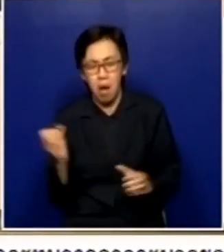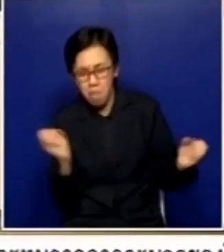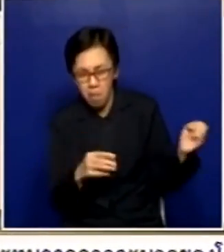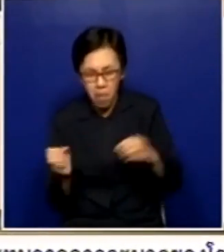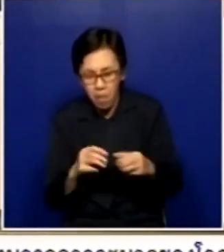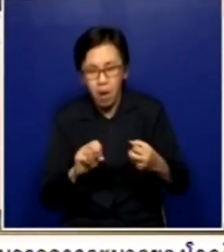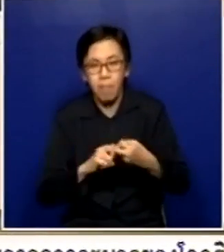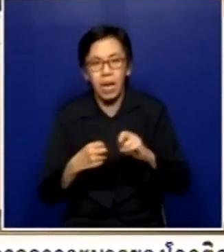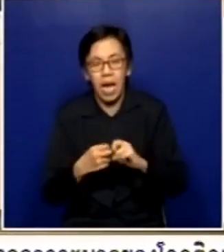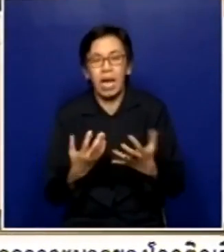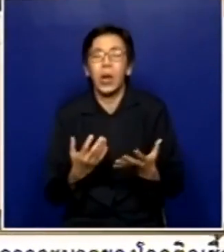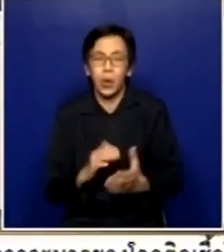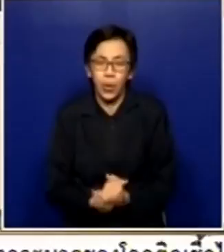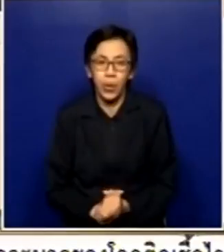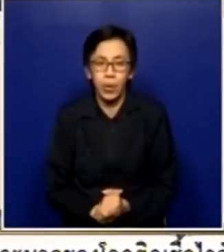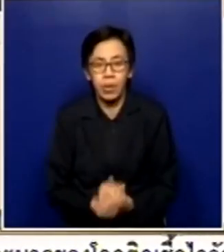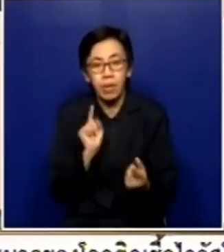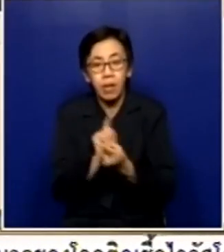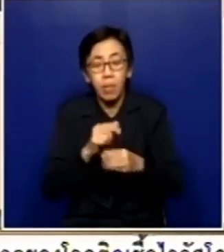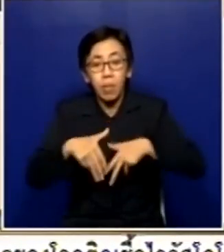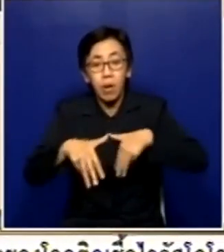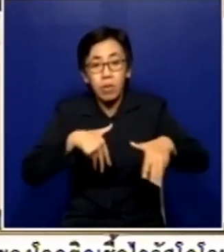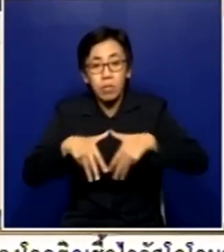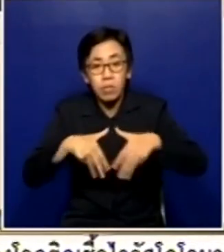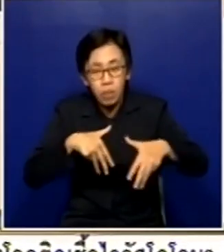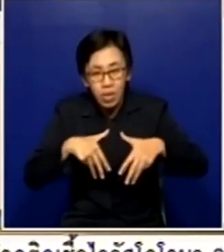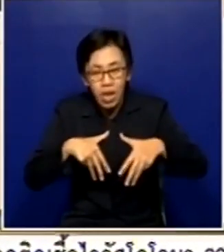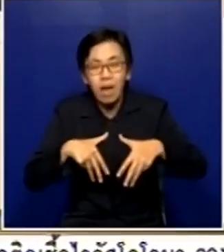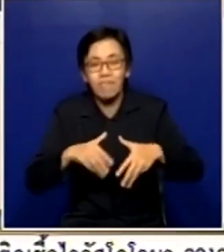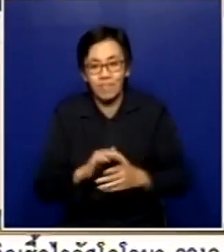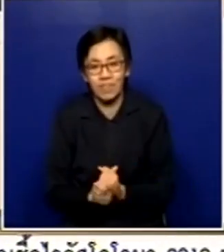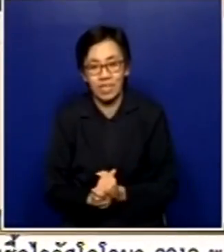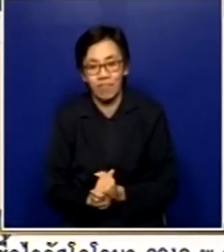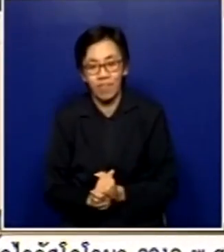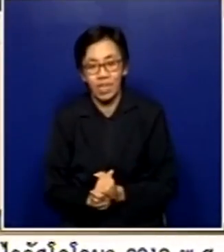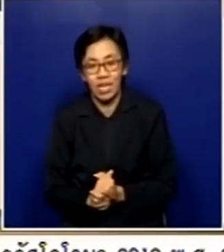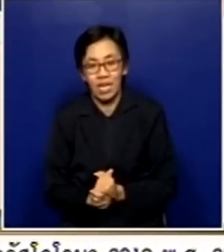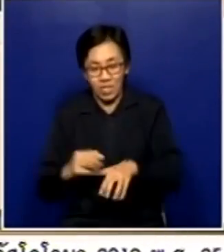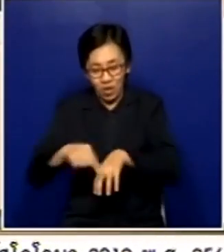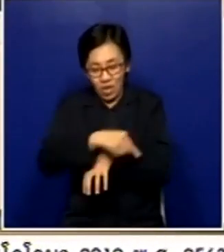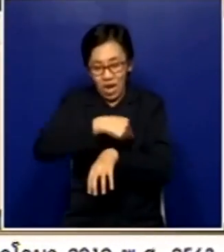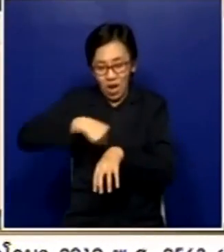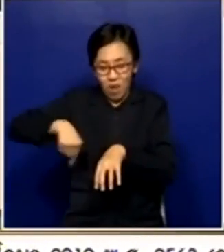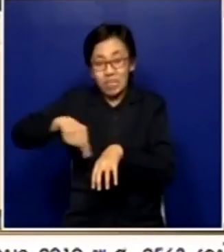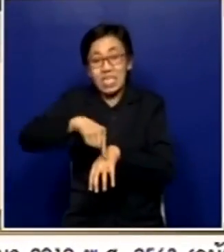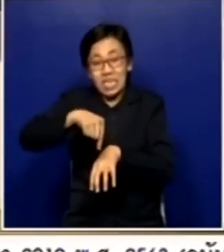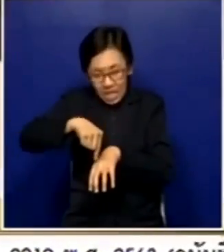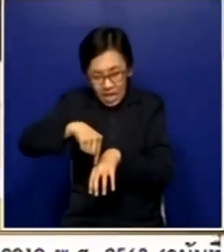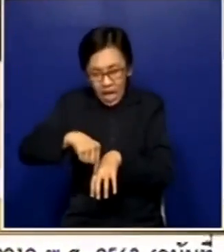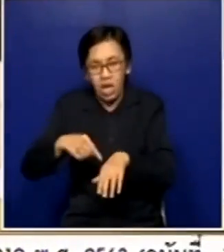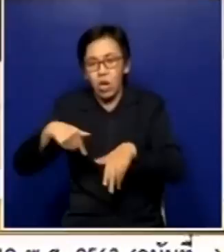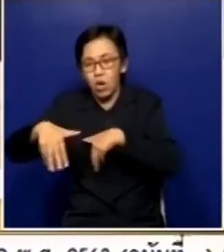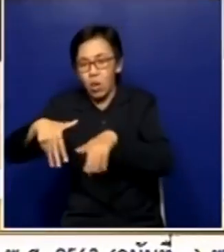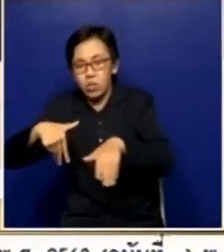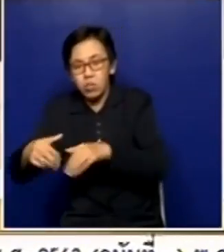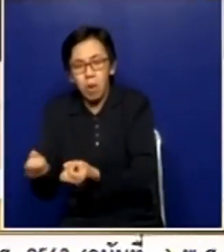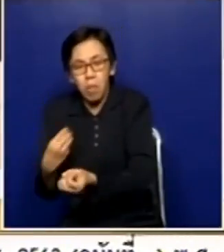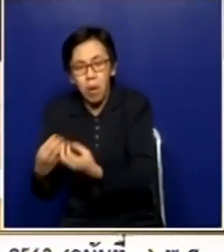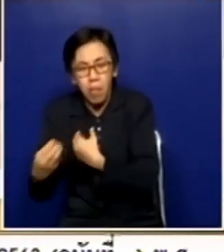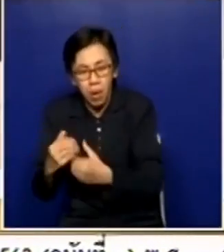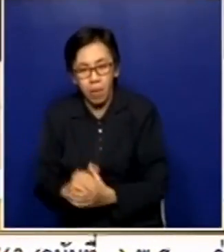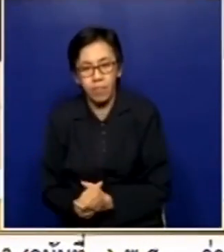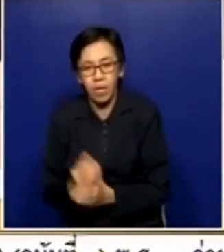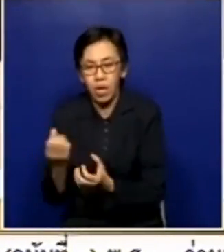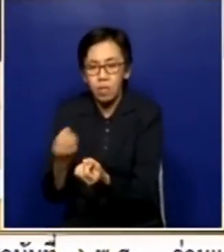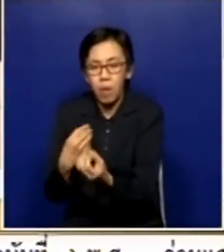ชุมนุมที่นี่ก็พบชาวบ้านที่เก่าจำเป็นต้องเข้าออกตรงเรียนปิดล้อมนะครับก็ชาวบ้านก็เข้ามา